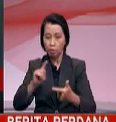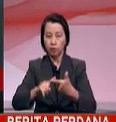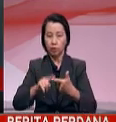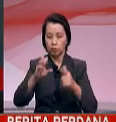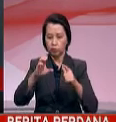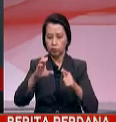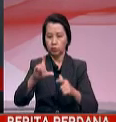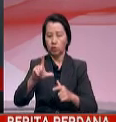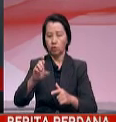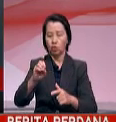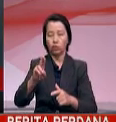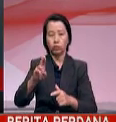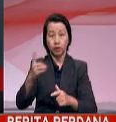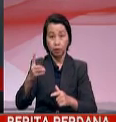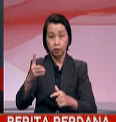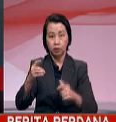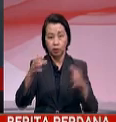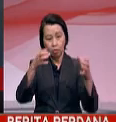cloud.